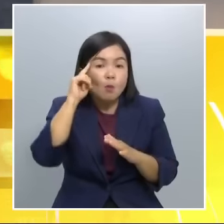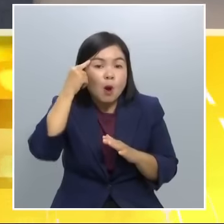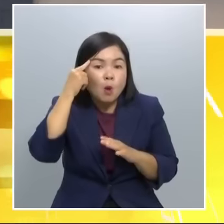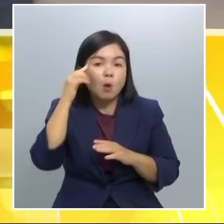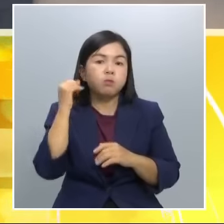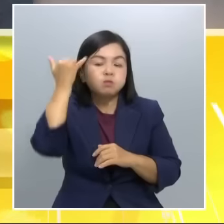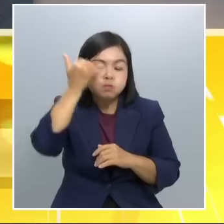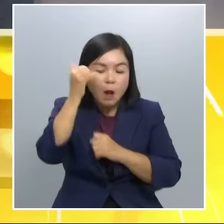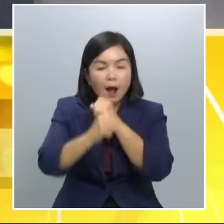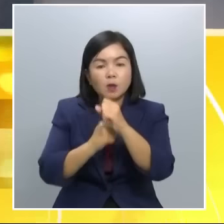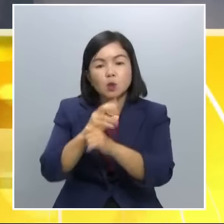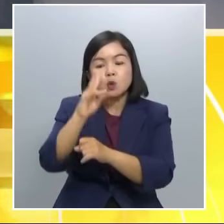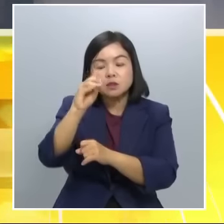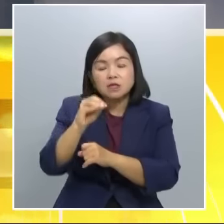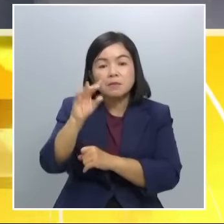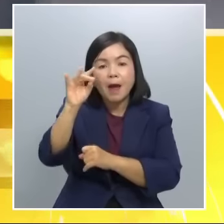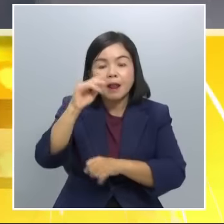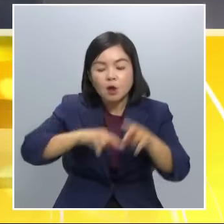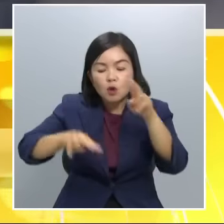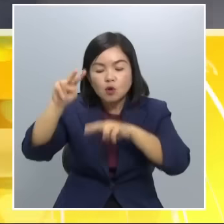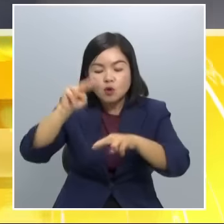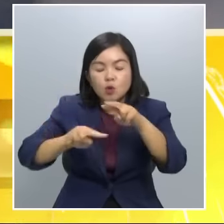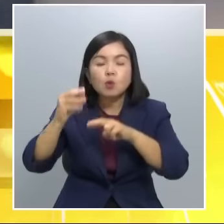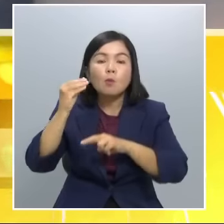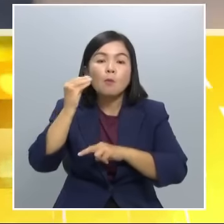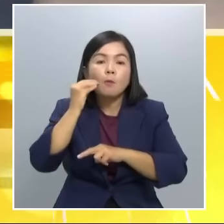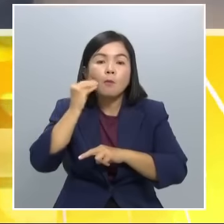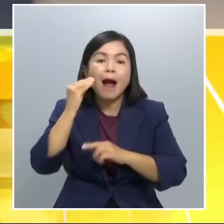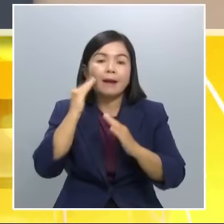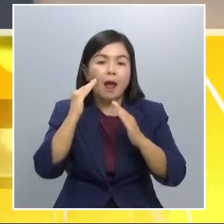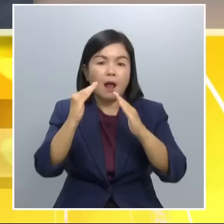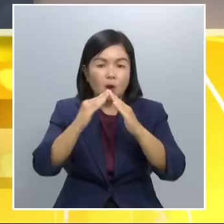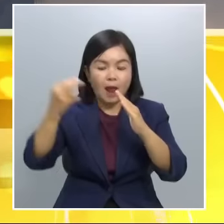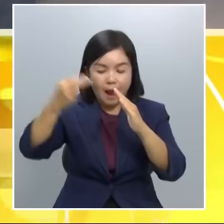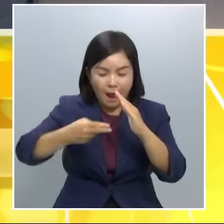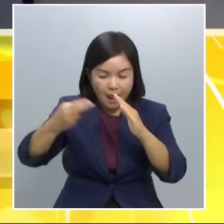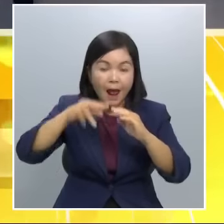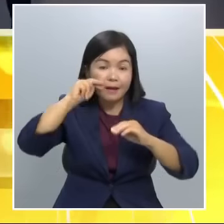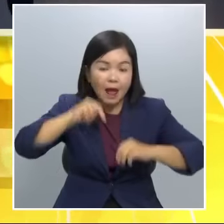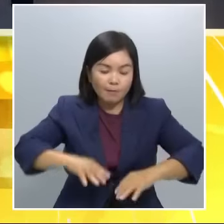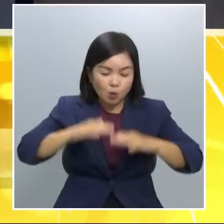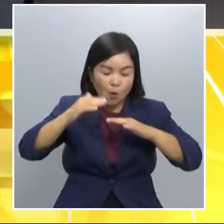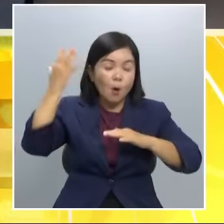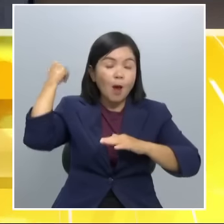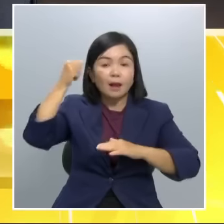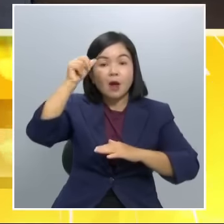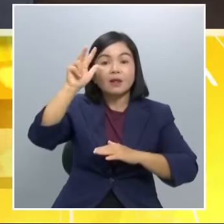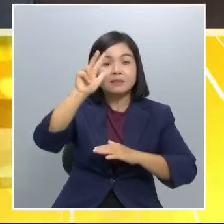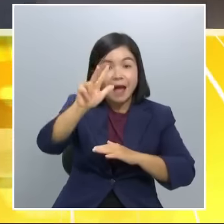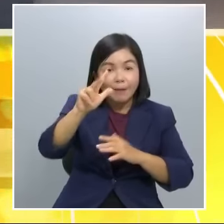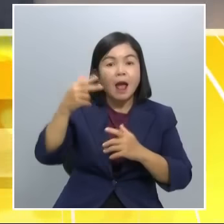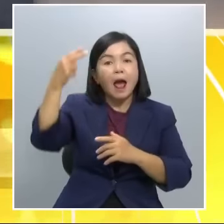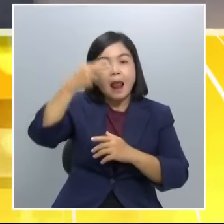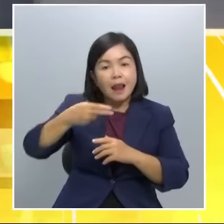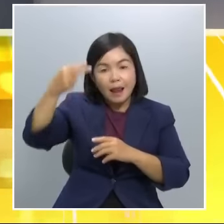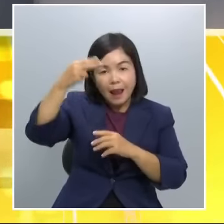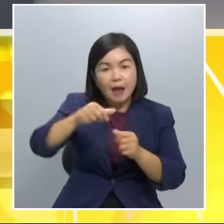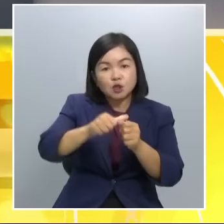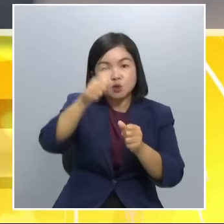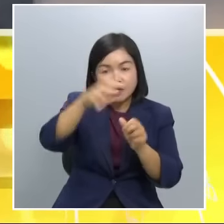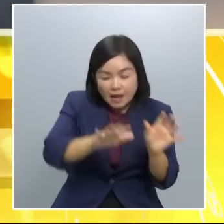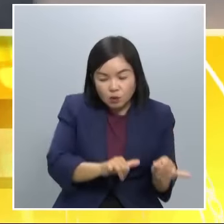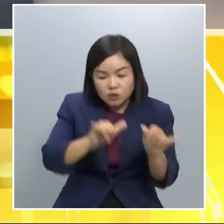ายายเนี่ยดูแลบ้านให้หลานเมื่อ3วันก่อนแม่น้ำยมเข้าท่วมบ้านหลานย้ายออกไปอยู่ศูนย์พักพิงที่วัดท่าท